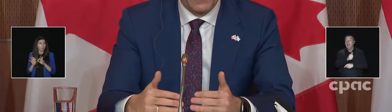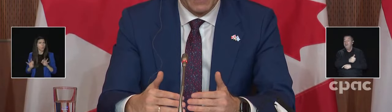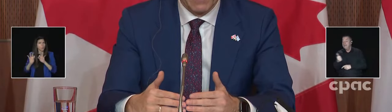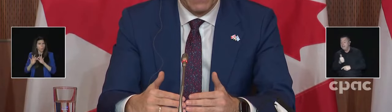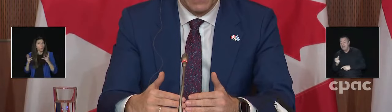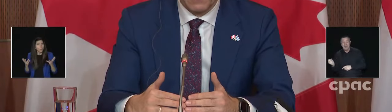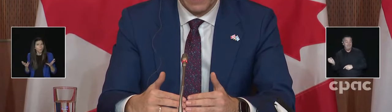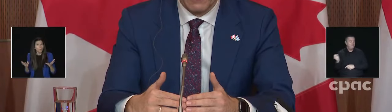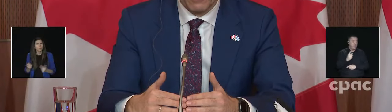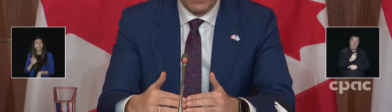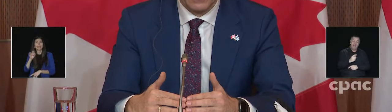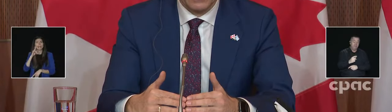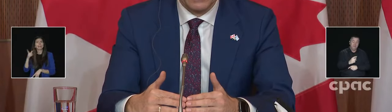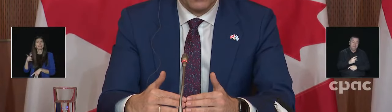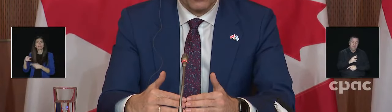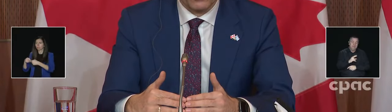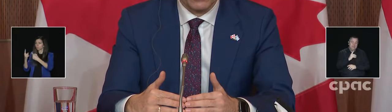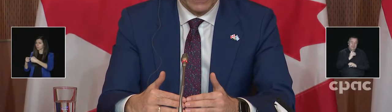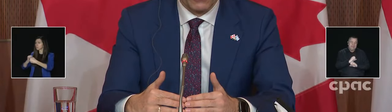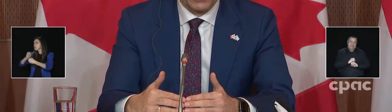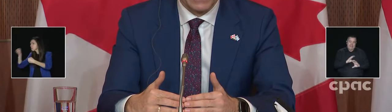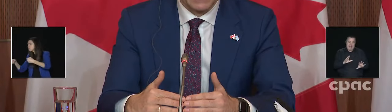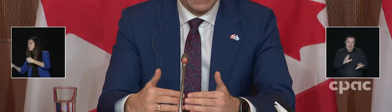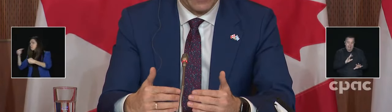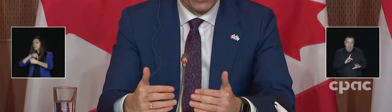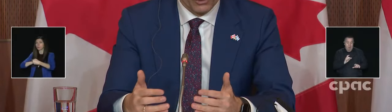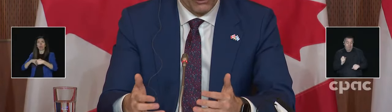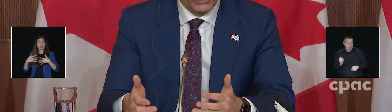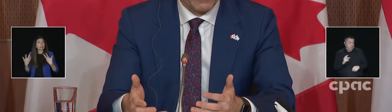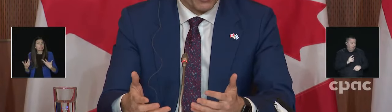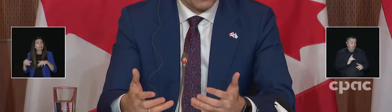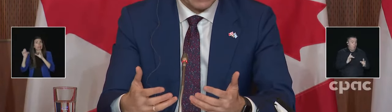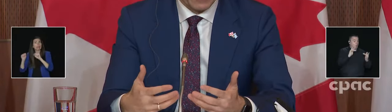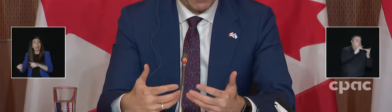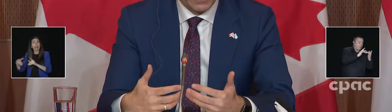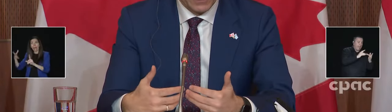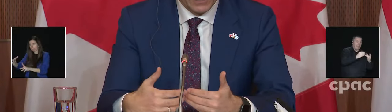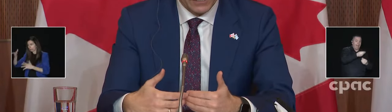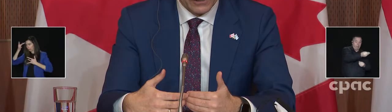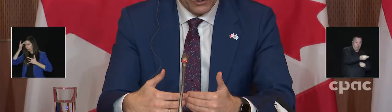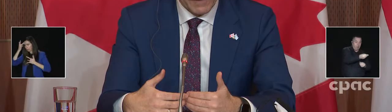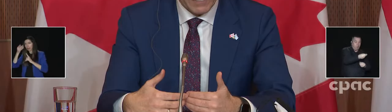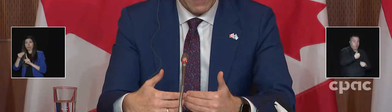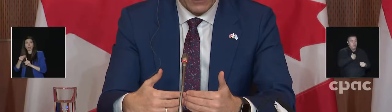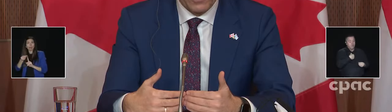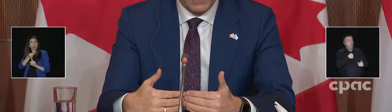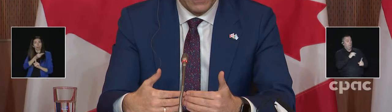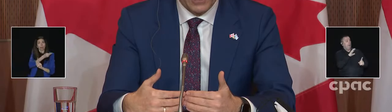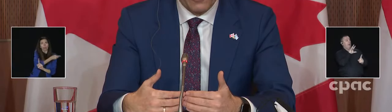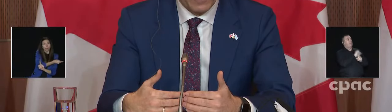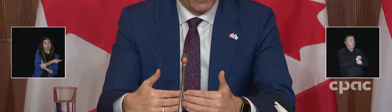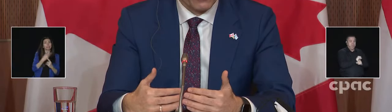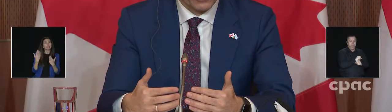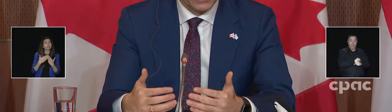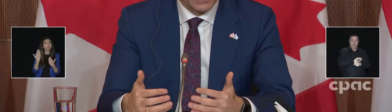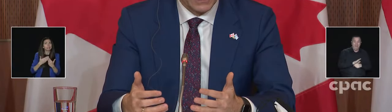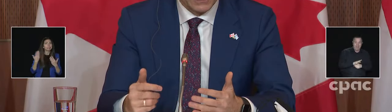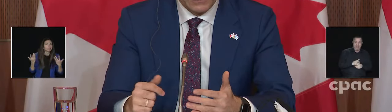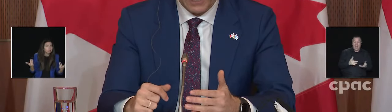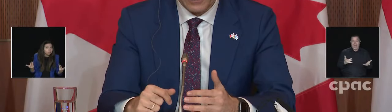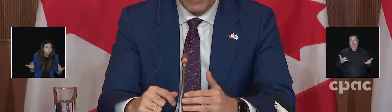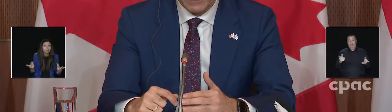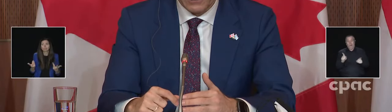voyagent, inévitablement ils sont en contact avec d'autres. Ils peuvent attraper eux-mêmes la COVID-19, mais ils peuvent